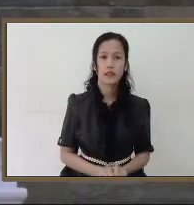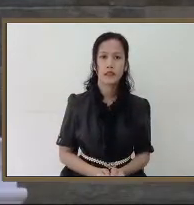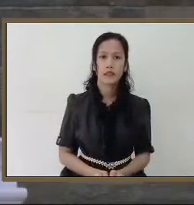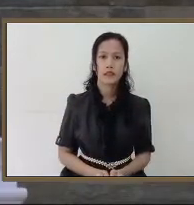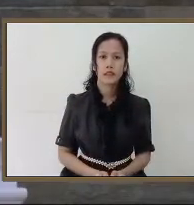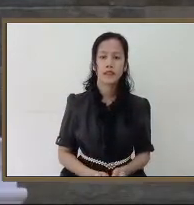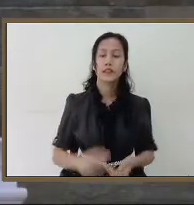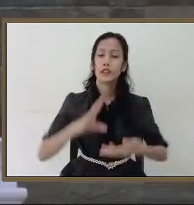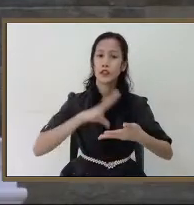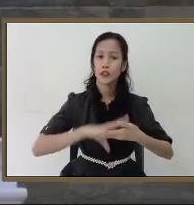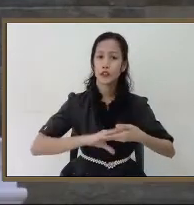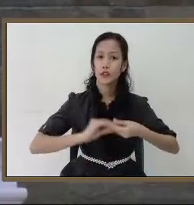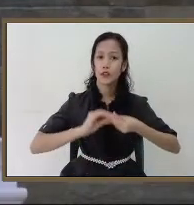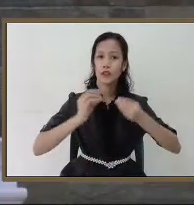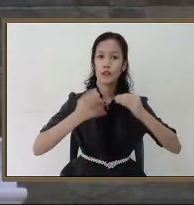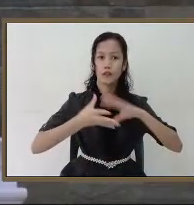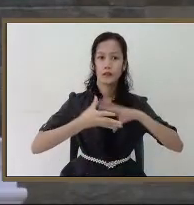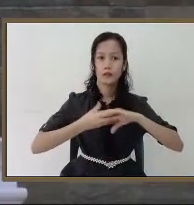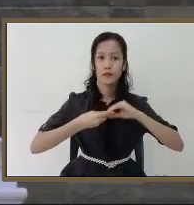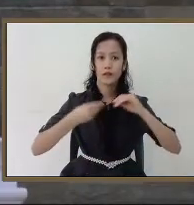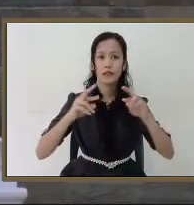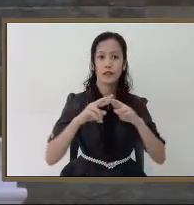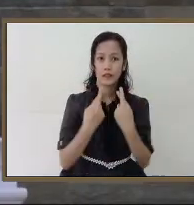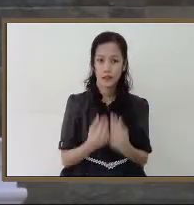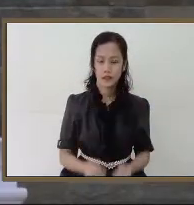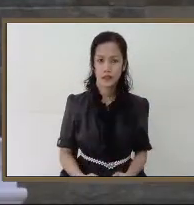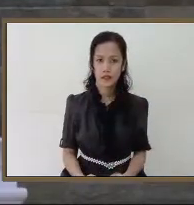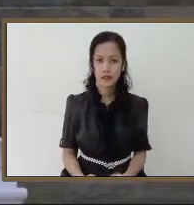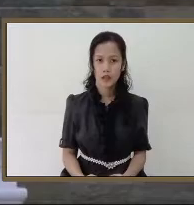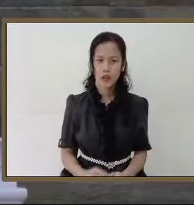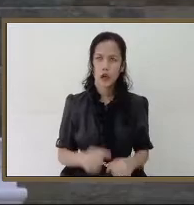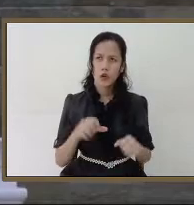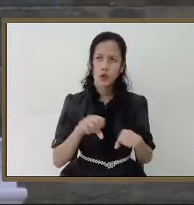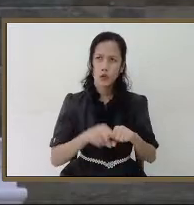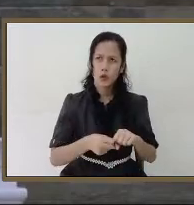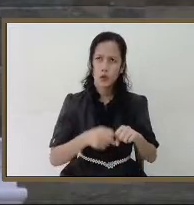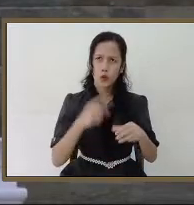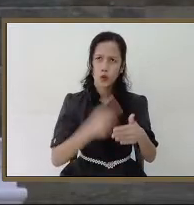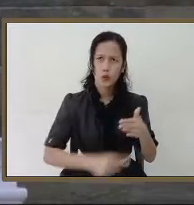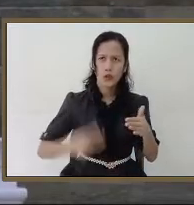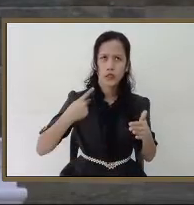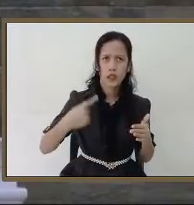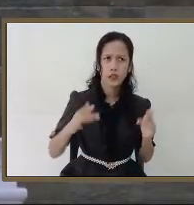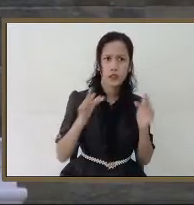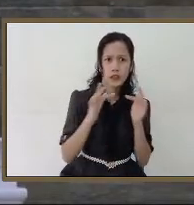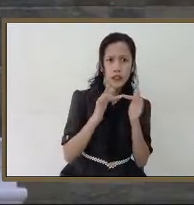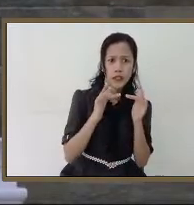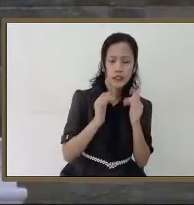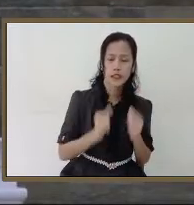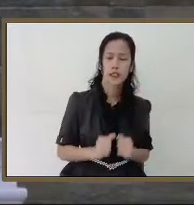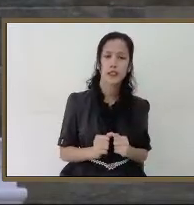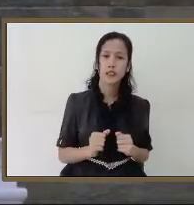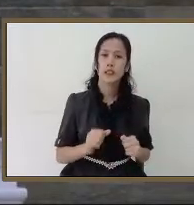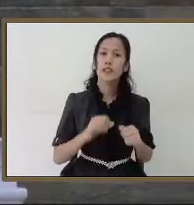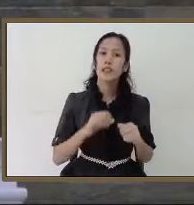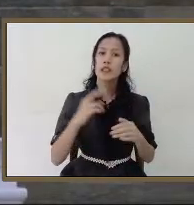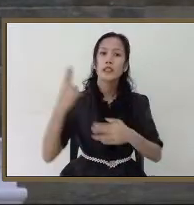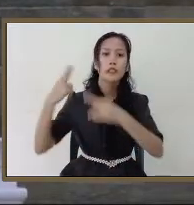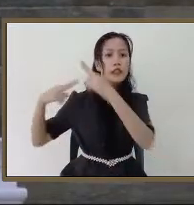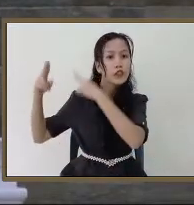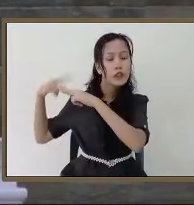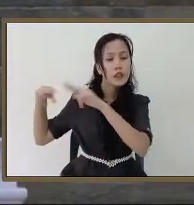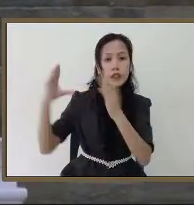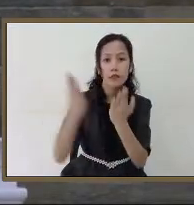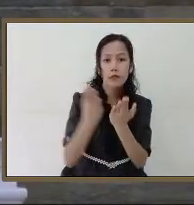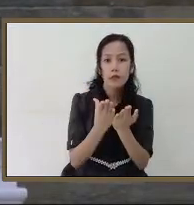storya. Alright? So ano yung mga kasama niyang historical books? Yung tatlong historical books po na ito is no other than